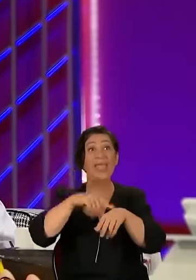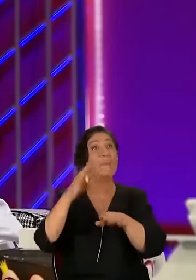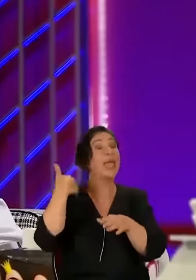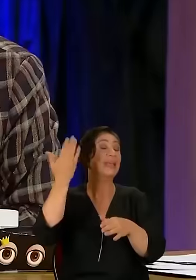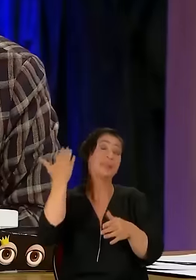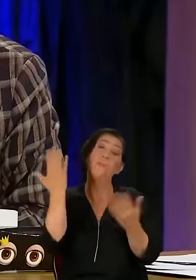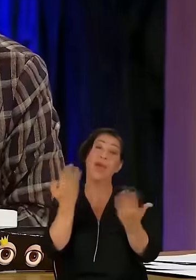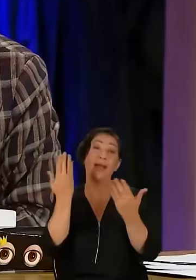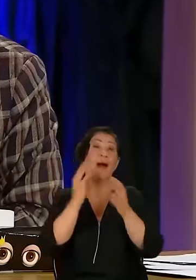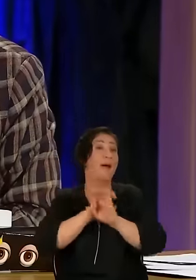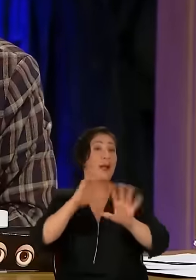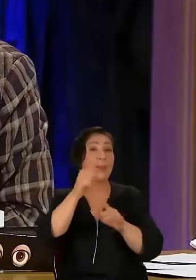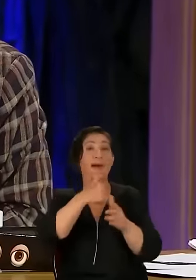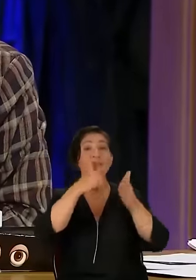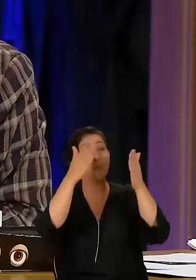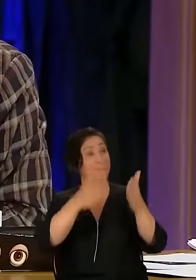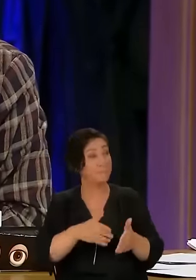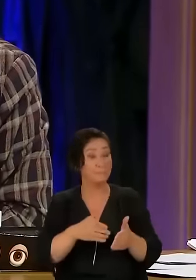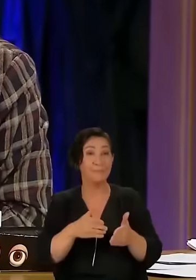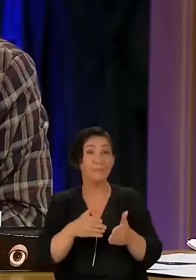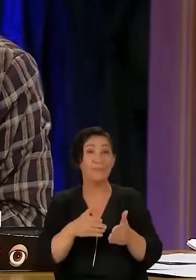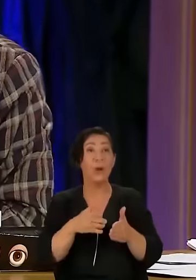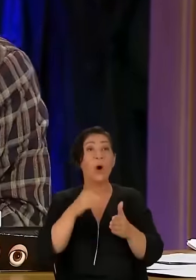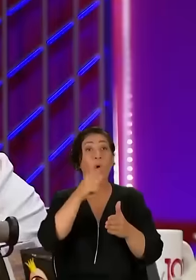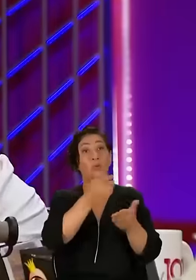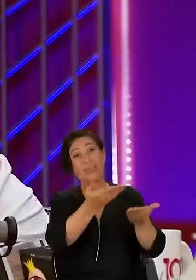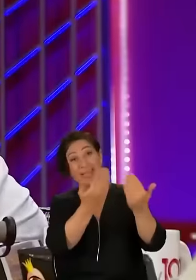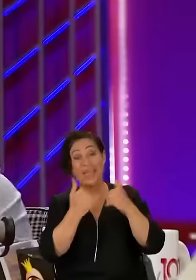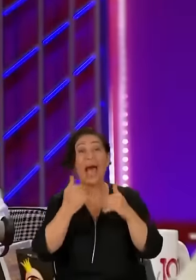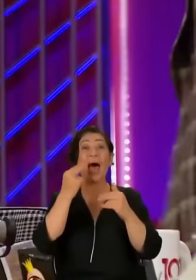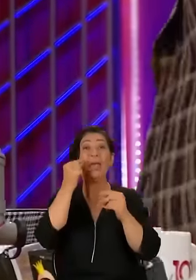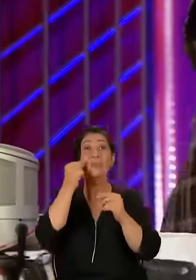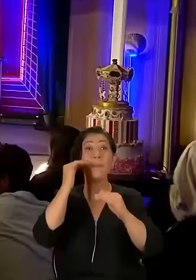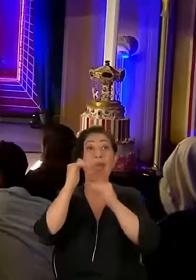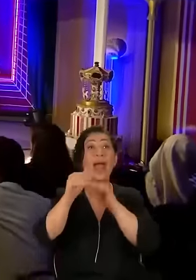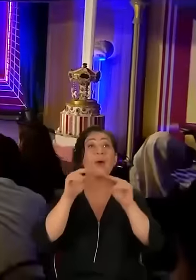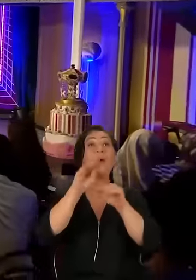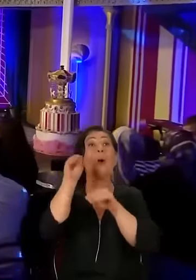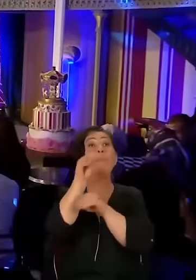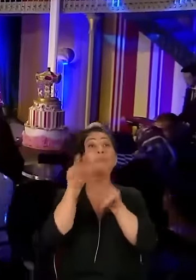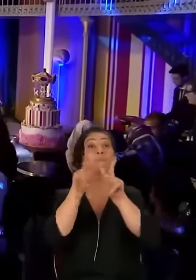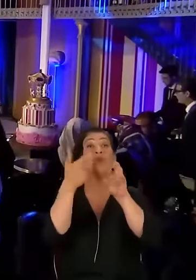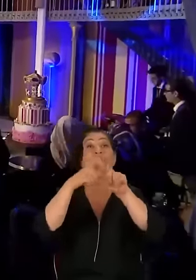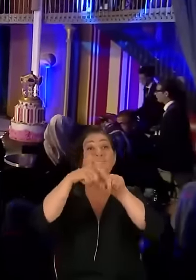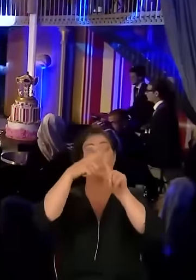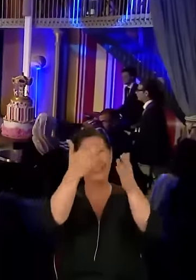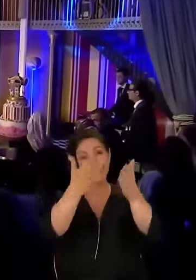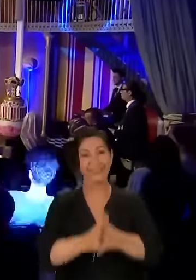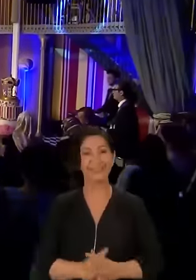beri tanıdığım harikulade bir adamdır. Onu alalım. Hanımlar, burada beyler mı? Kobra Murat!